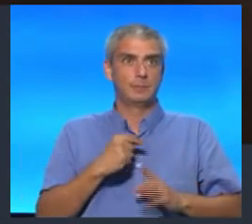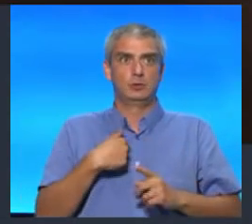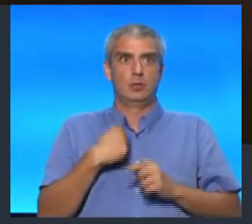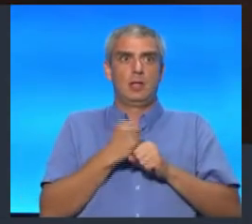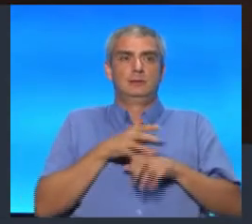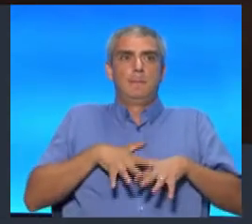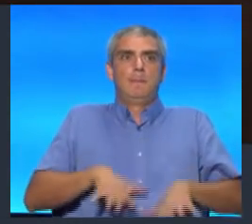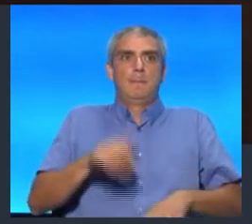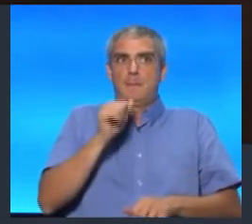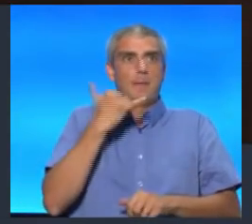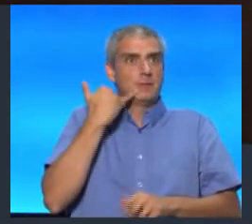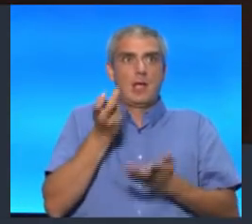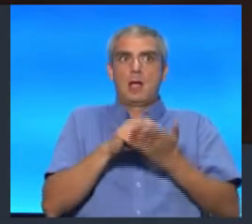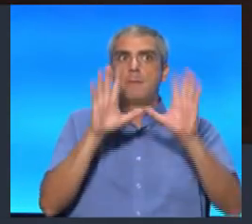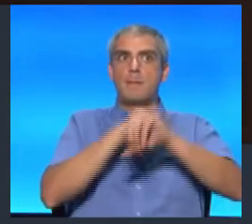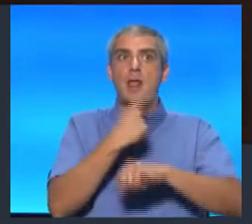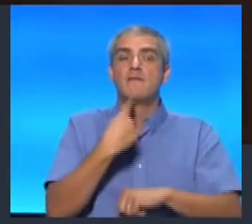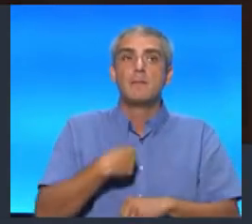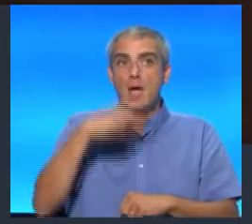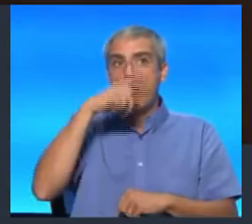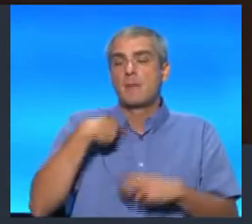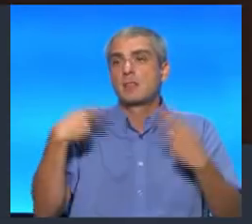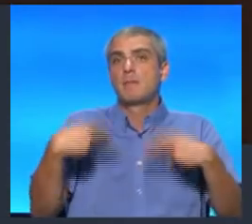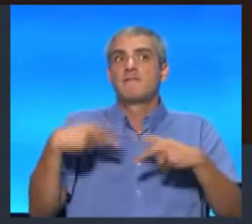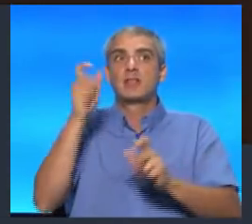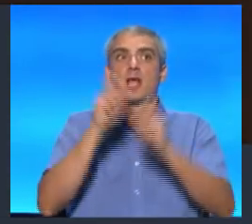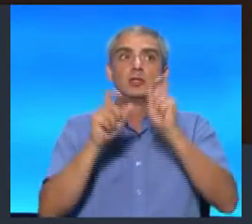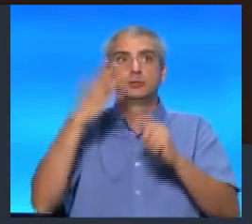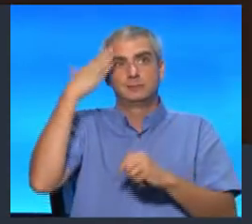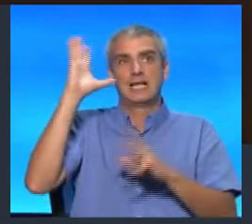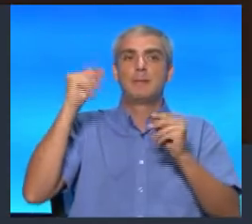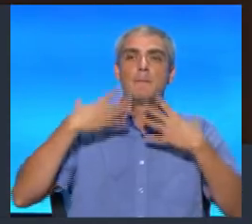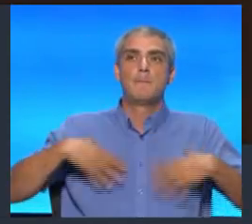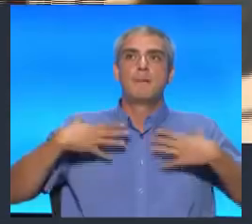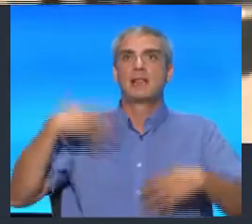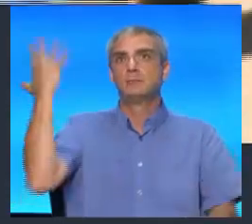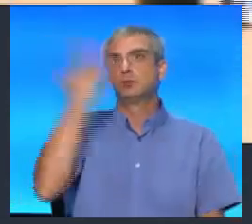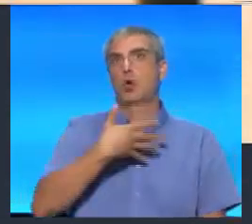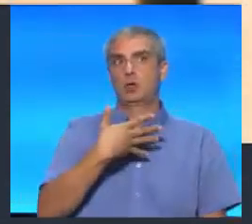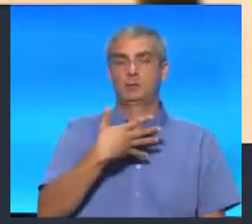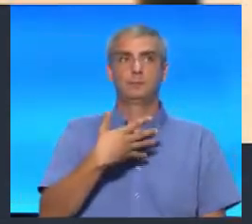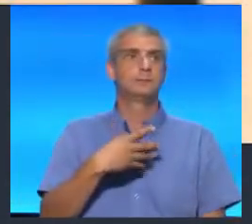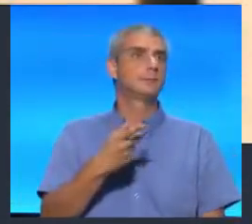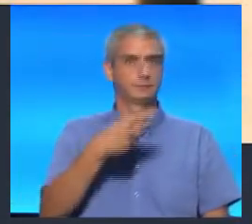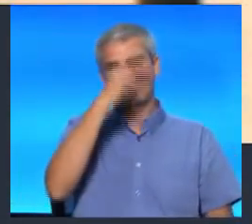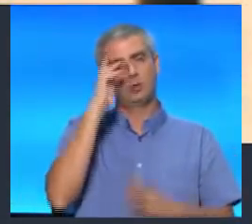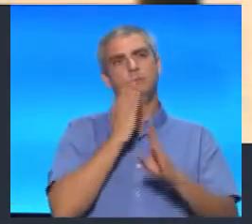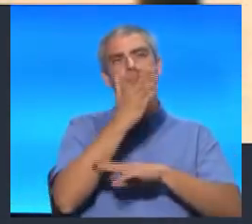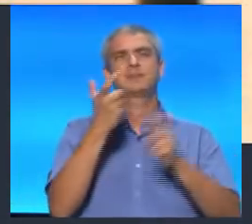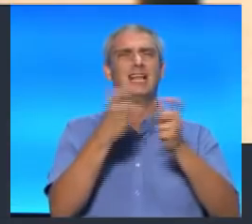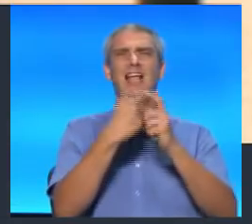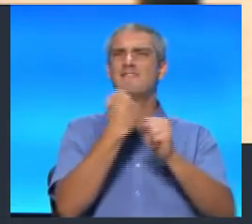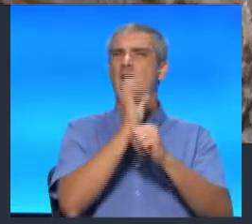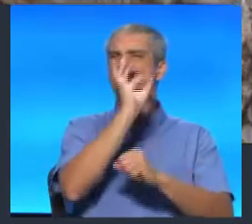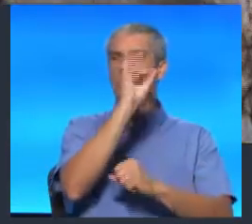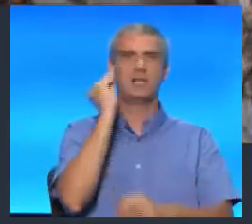במיטה וקמה בלילה ואמרה, אבא, אני מפחדת מהאנשים הזרים עם הבגדים השחורים. כמה מן ההורים פנו לחברה המפעילה את